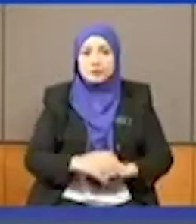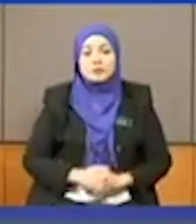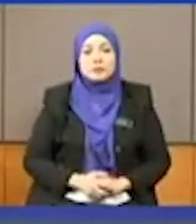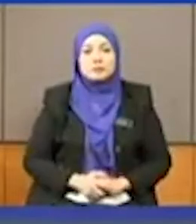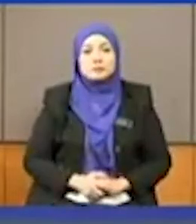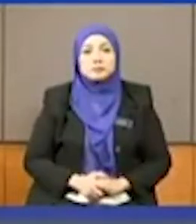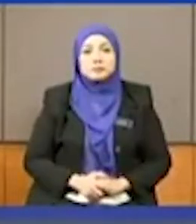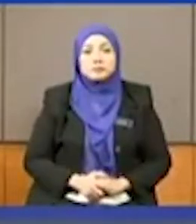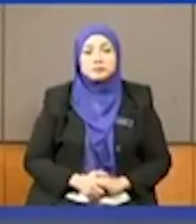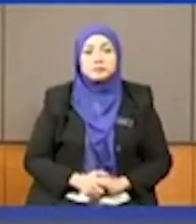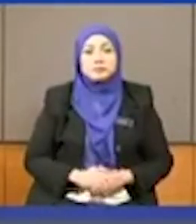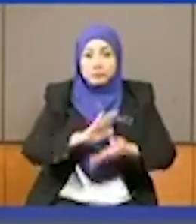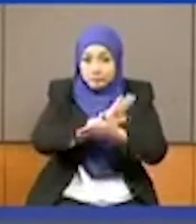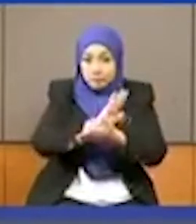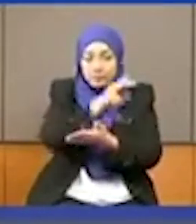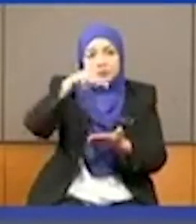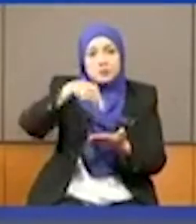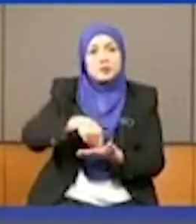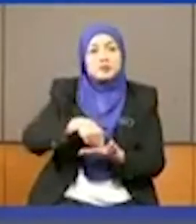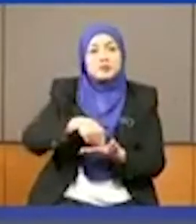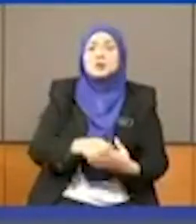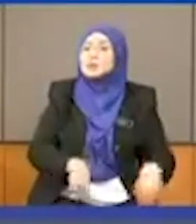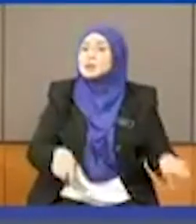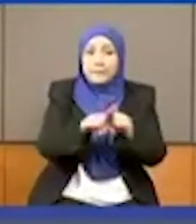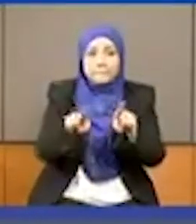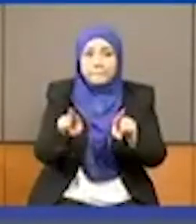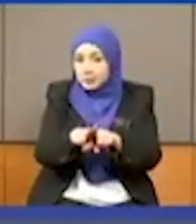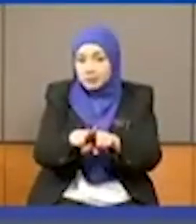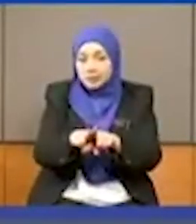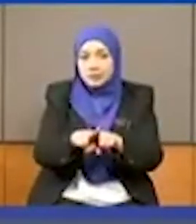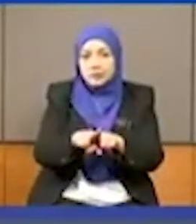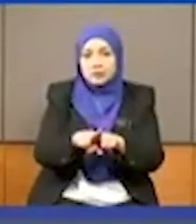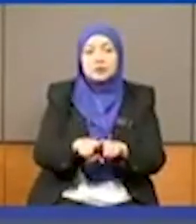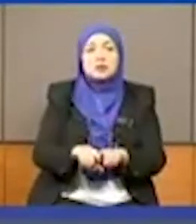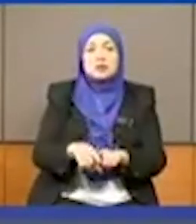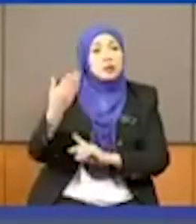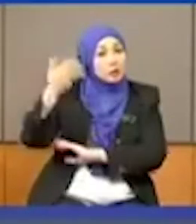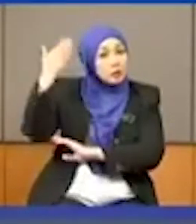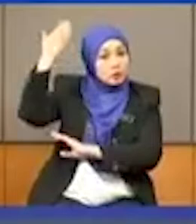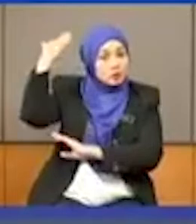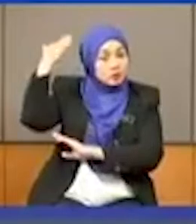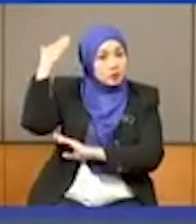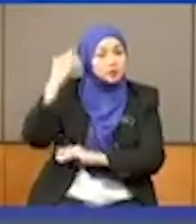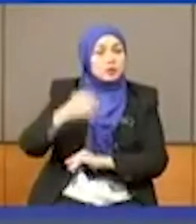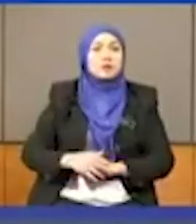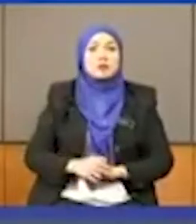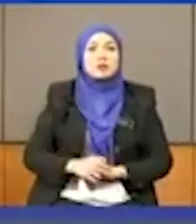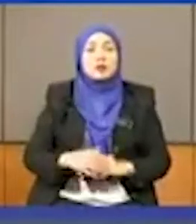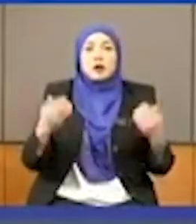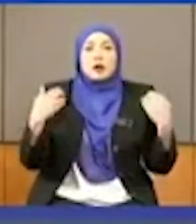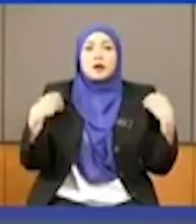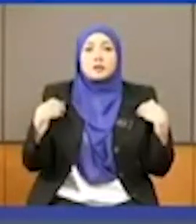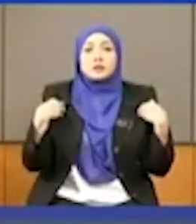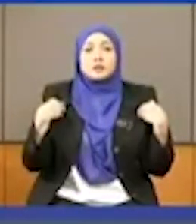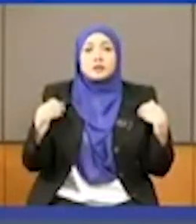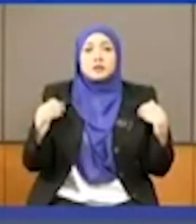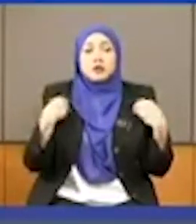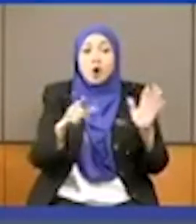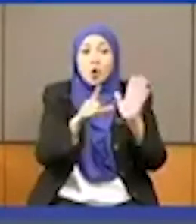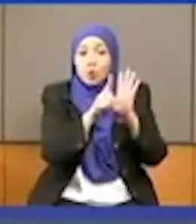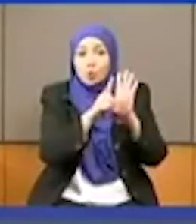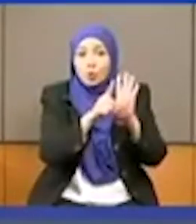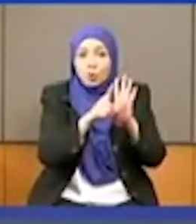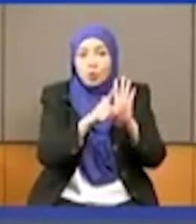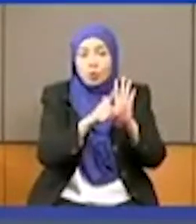slow ini adalah seperti manis lipxlip sebelum ini gimana dia dazatta negara dan juga di bawah itu ada